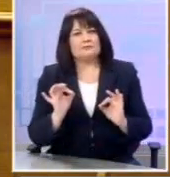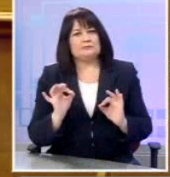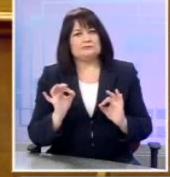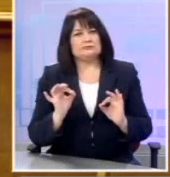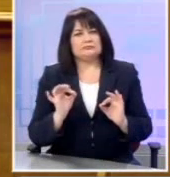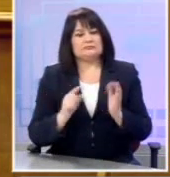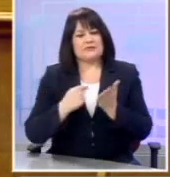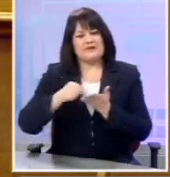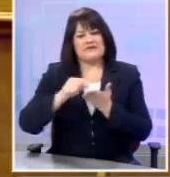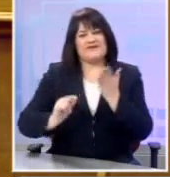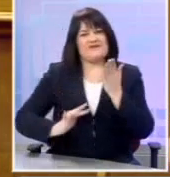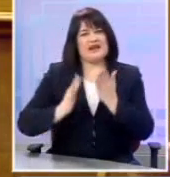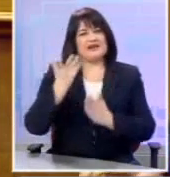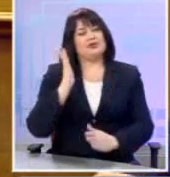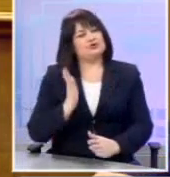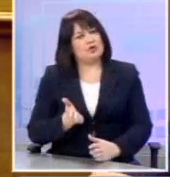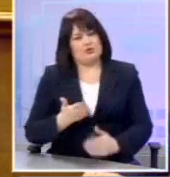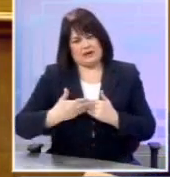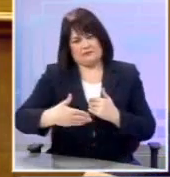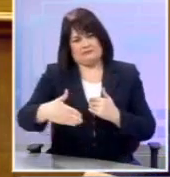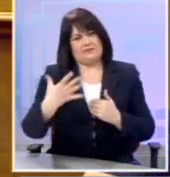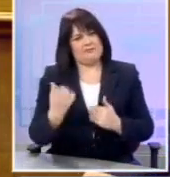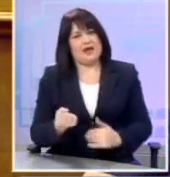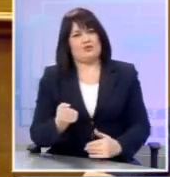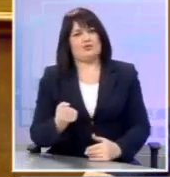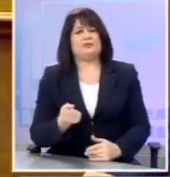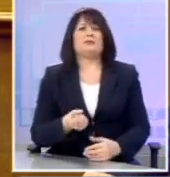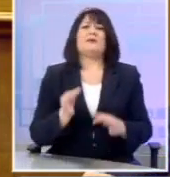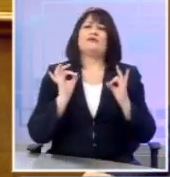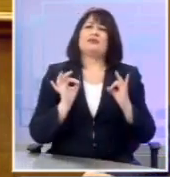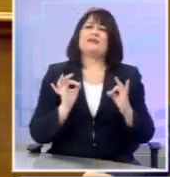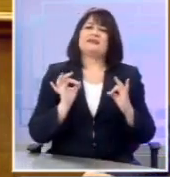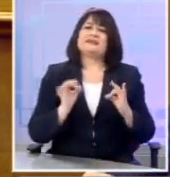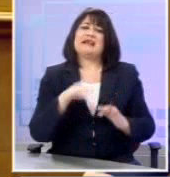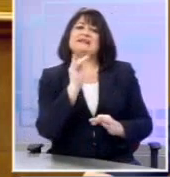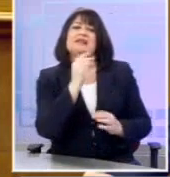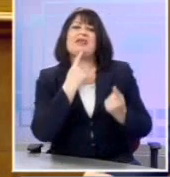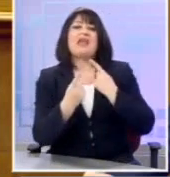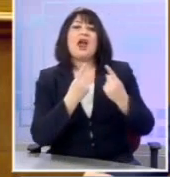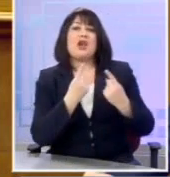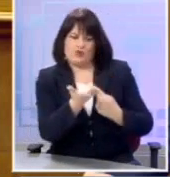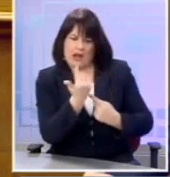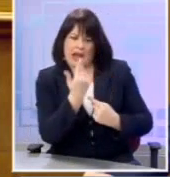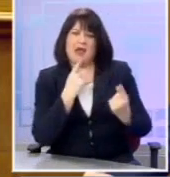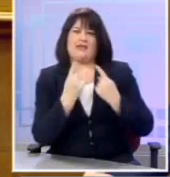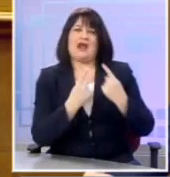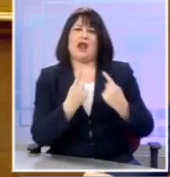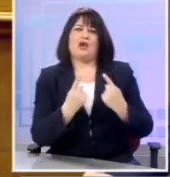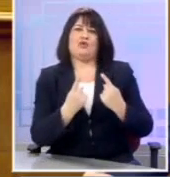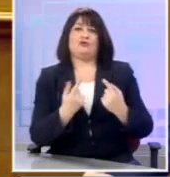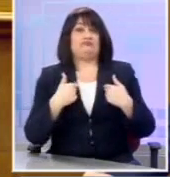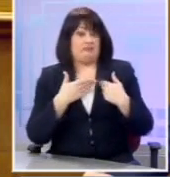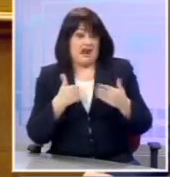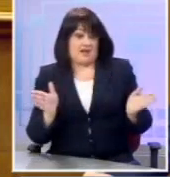Περιθώρια βελτίωσης πρότασής μας προφανώς και υπάρχουν. Γι' αυτό άλλωστε και επιζητήσαμε το διάλογο. Είμαστε σε